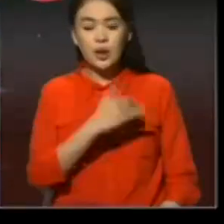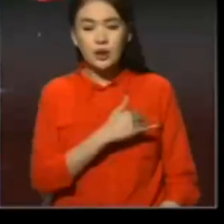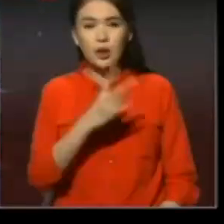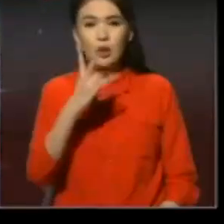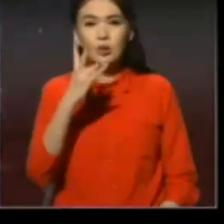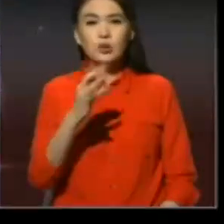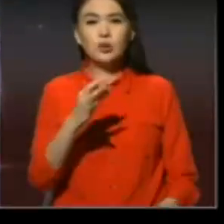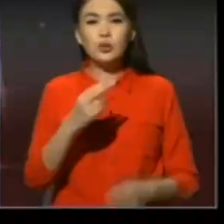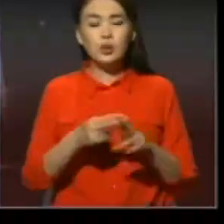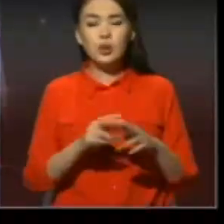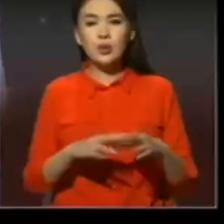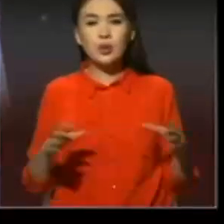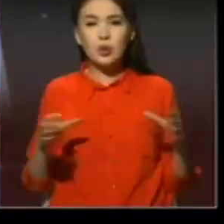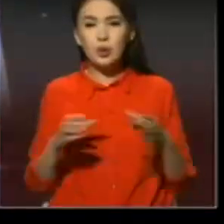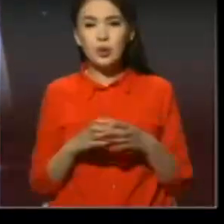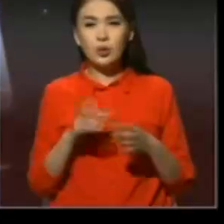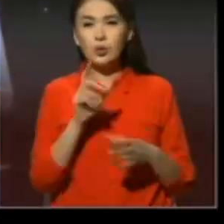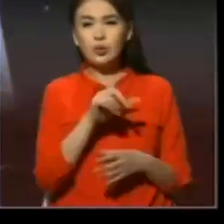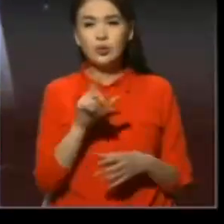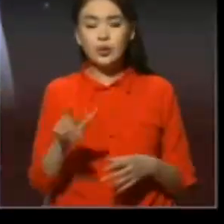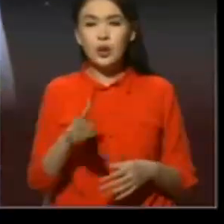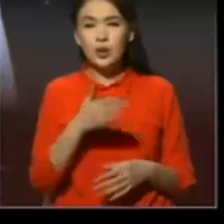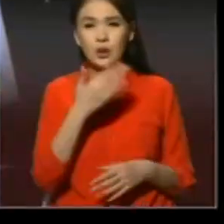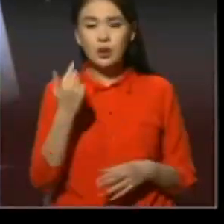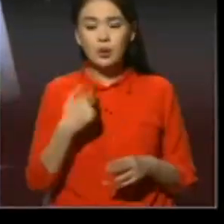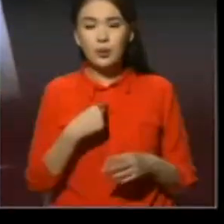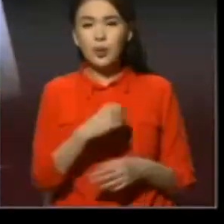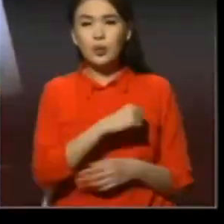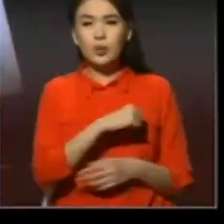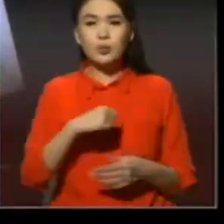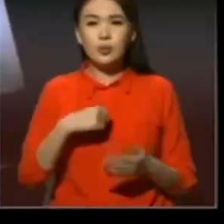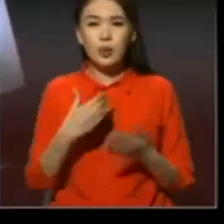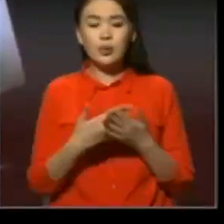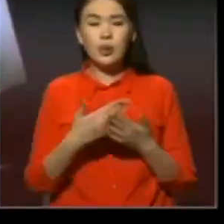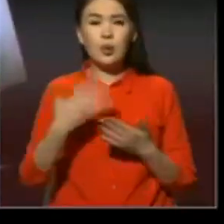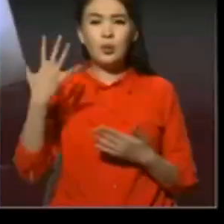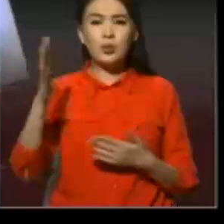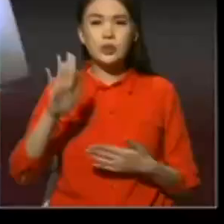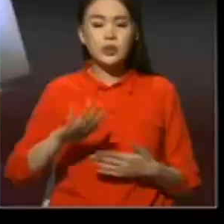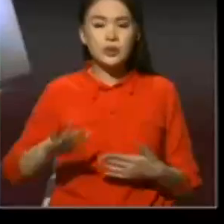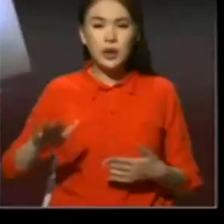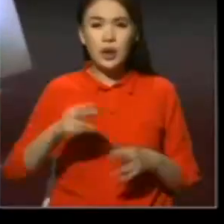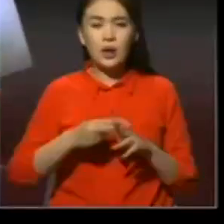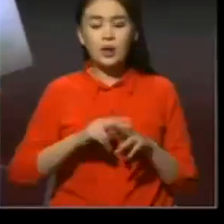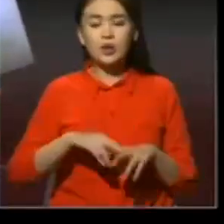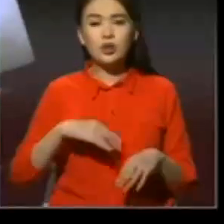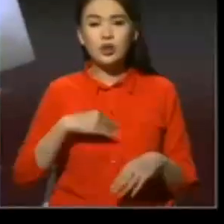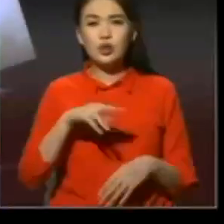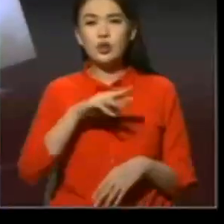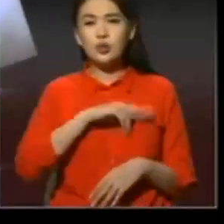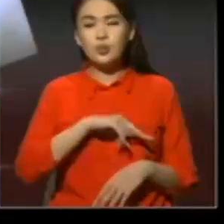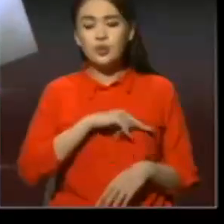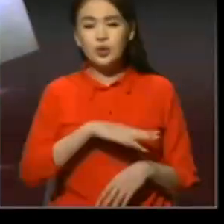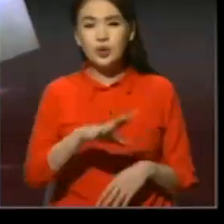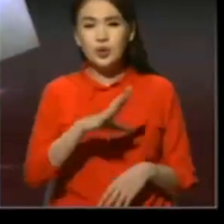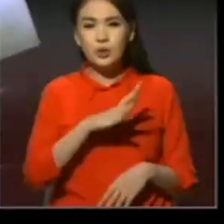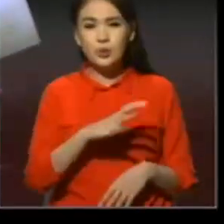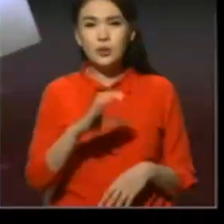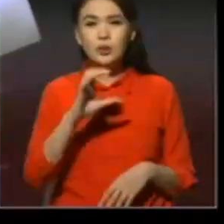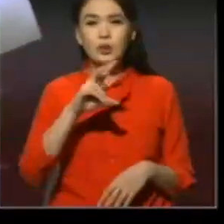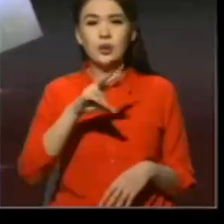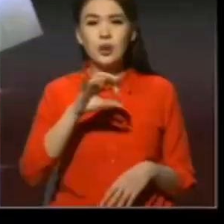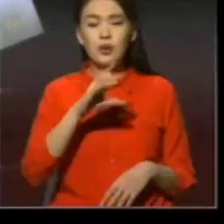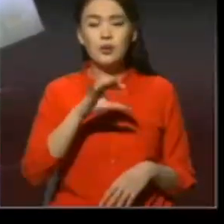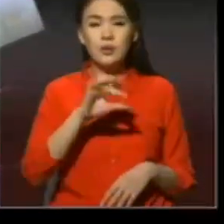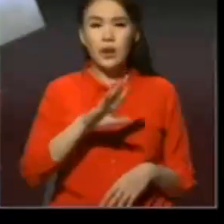жоқ дейді. Осындай мәселелер бар. Мен өзім енді оңтүстікте туып өстім, сол жақта жұмыс істедім. Ол жердегі славян ұлты,